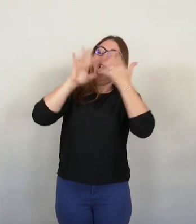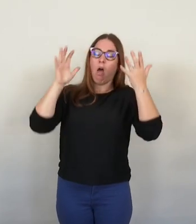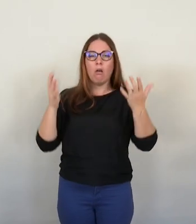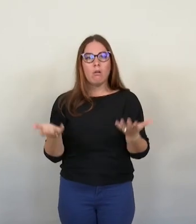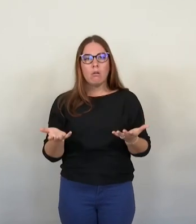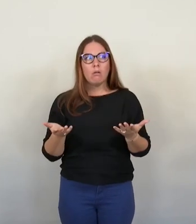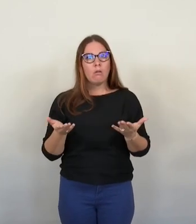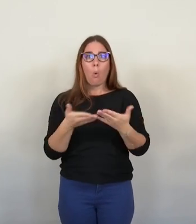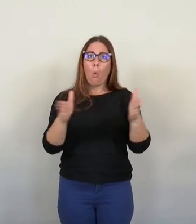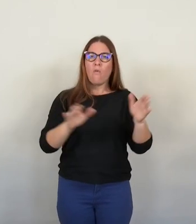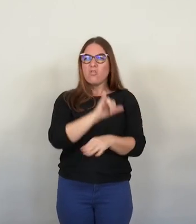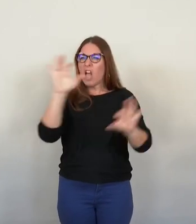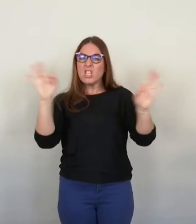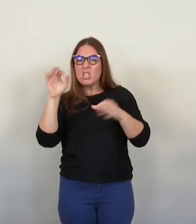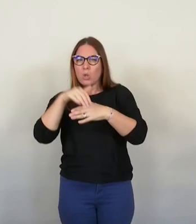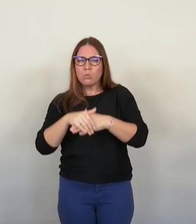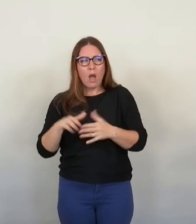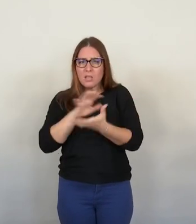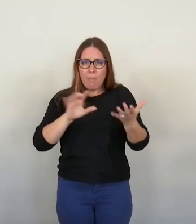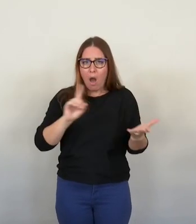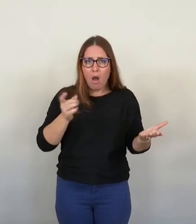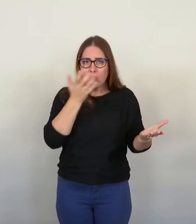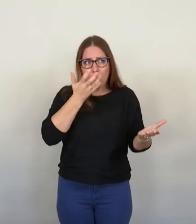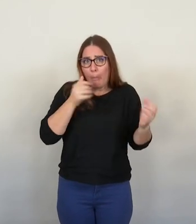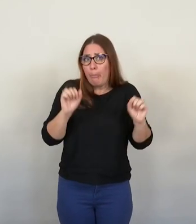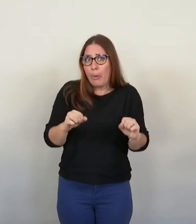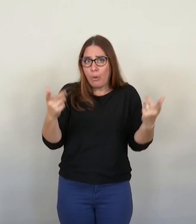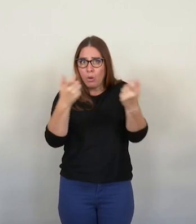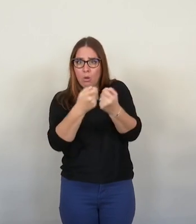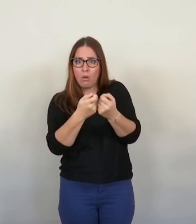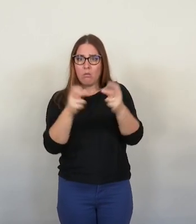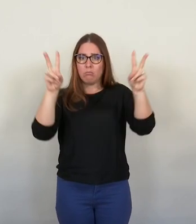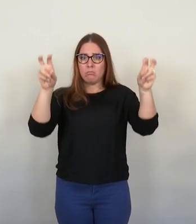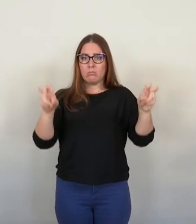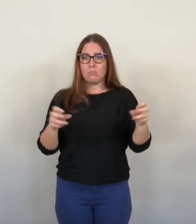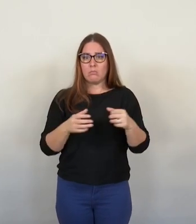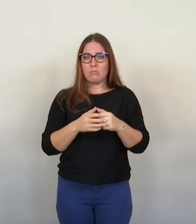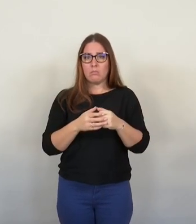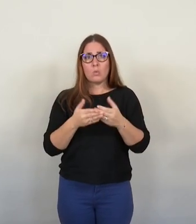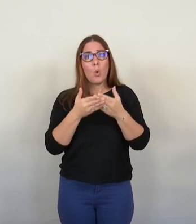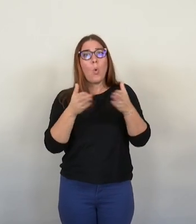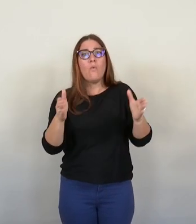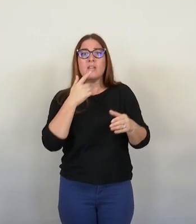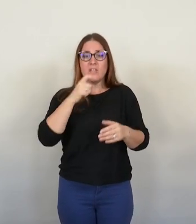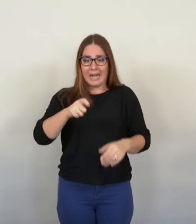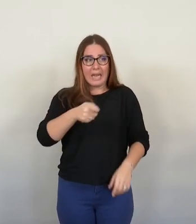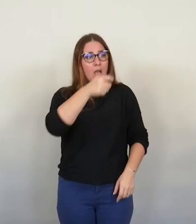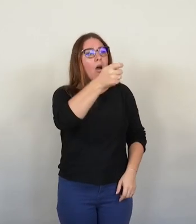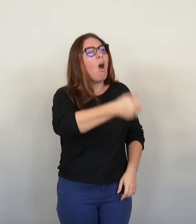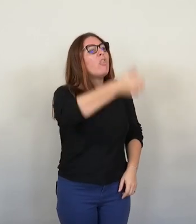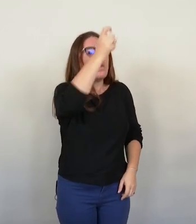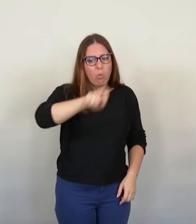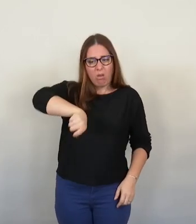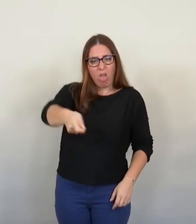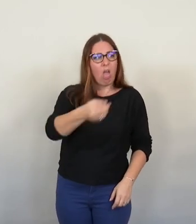qui qui ouvriraiit jusqu'à 22h ce n'est pas non plus un scandale ouvrir ça s'agit pas de de laisser la clé à l'union de quartier en disant vous fermez et vous mettez le